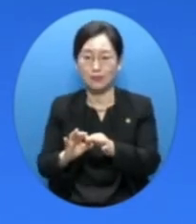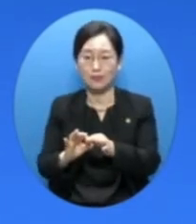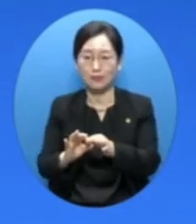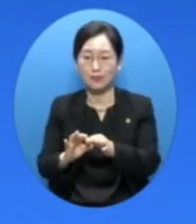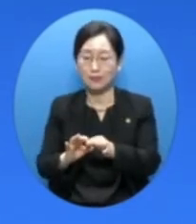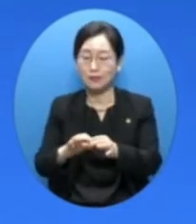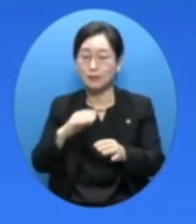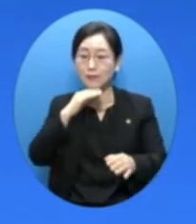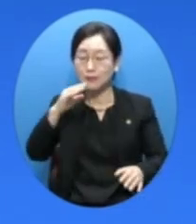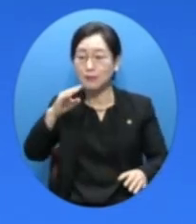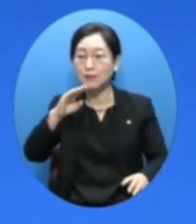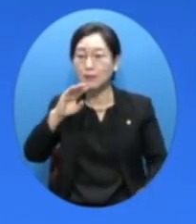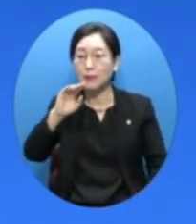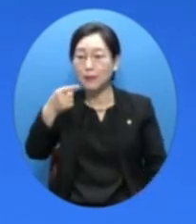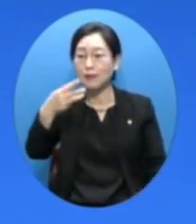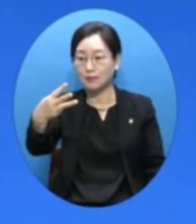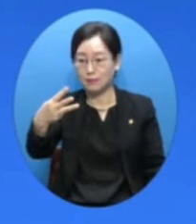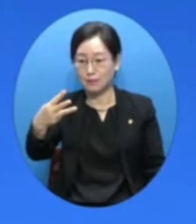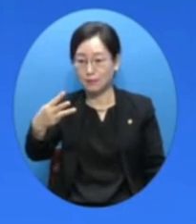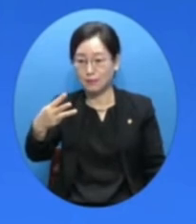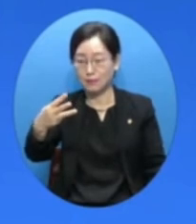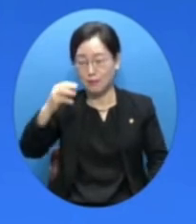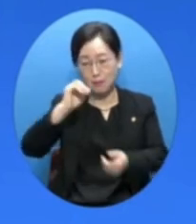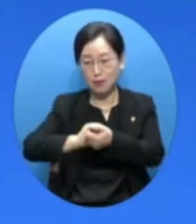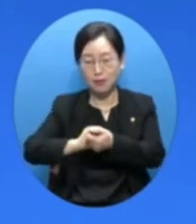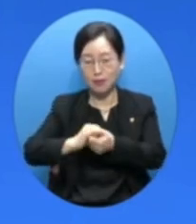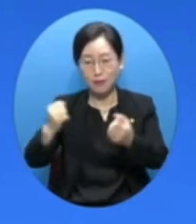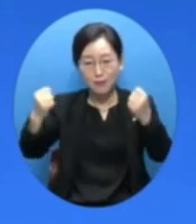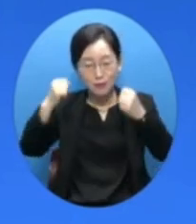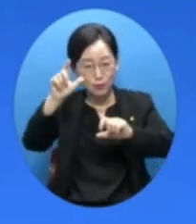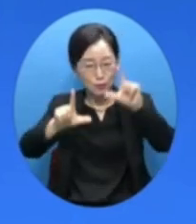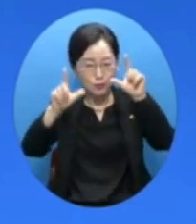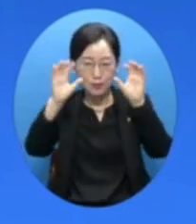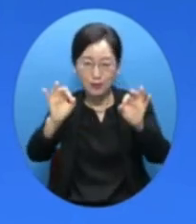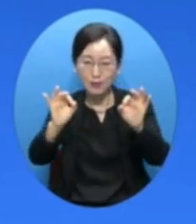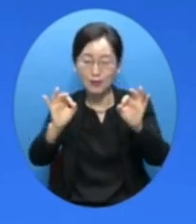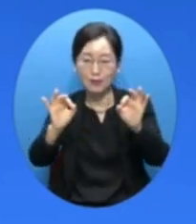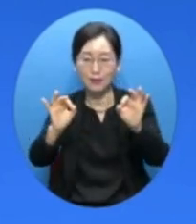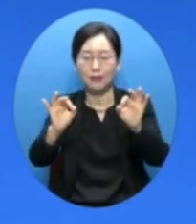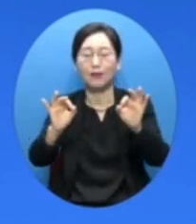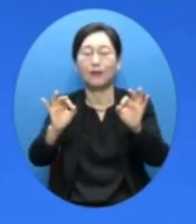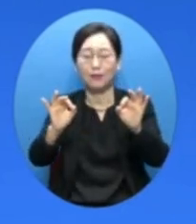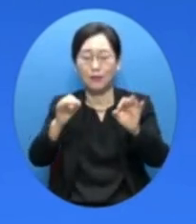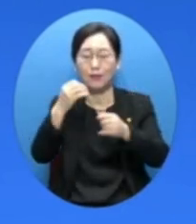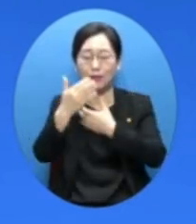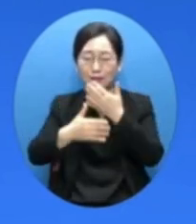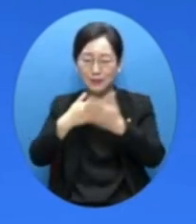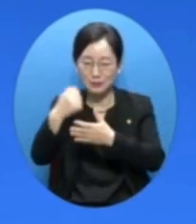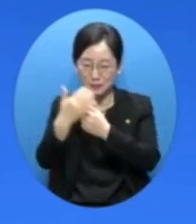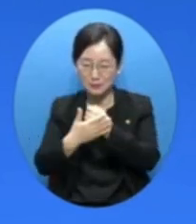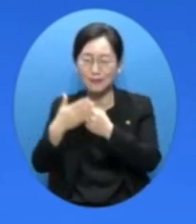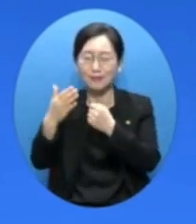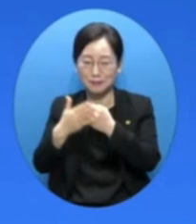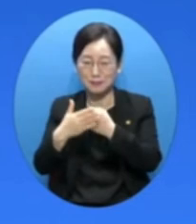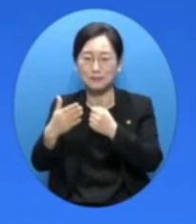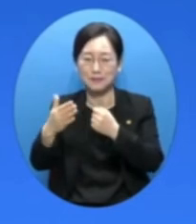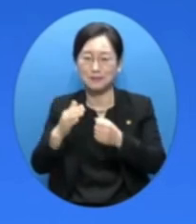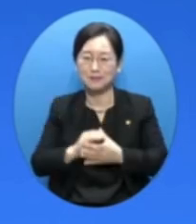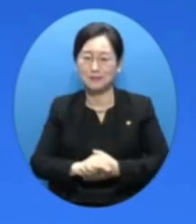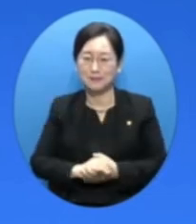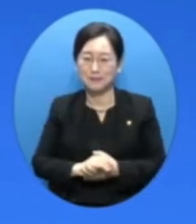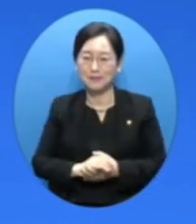만 103세가 넘도록 건강하게 사시는 모습을 보면 모든 것이 하나님의 은혜라고 생각을 합니다.